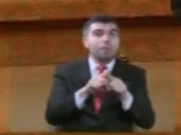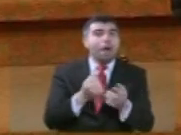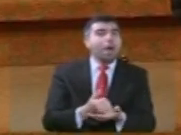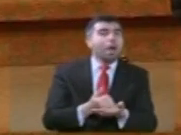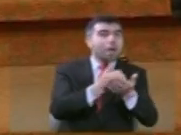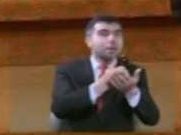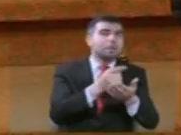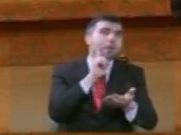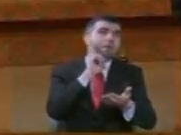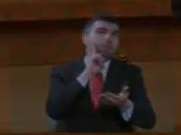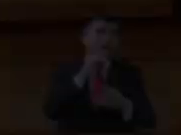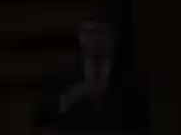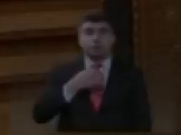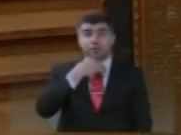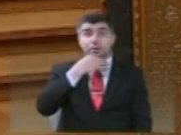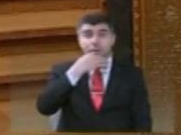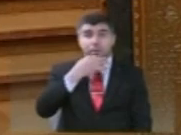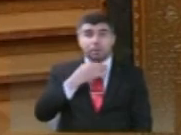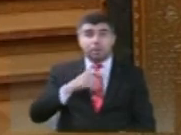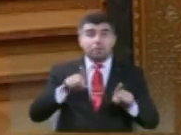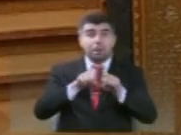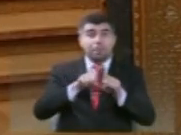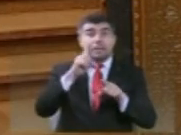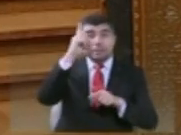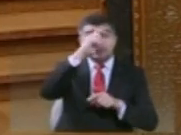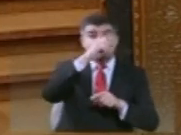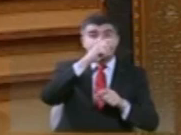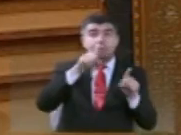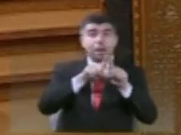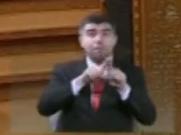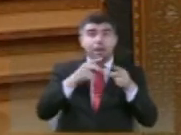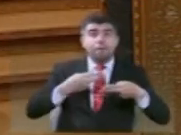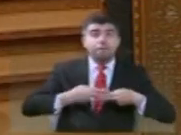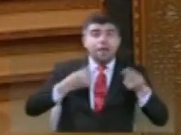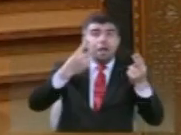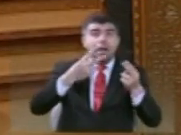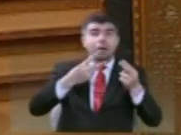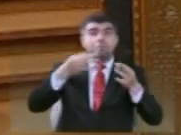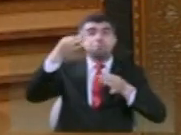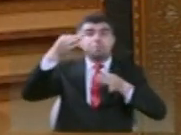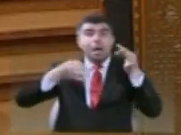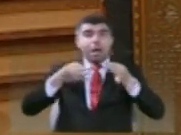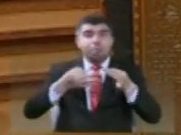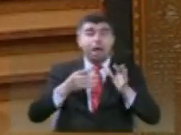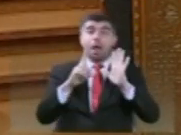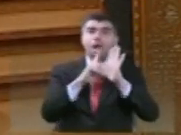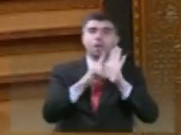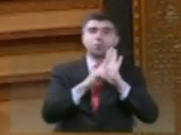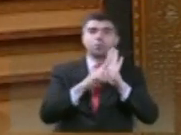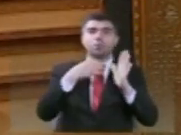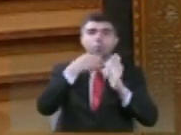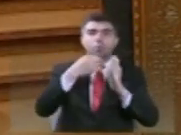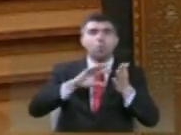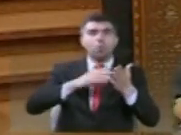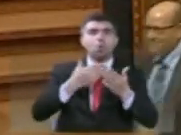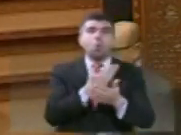من هذا الصندوق، وشكرا. الخطير هو إصدار الأحكام الجزافية غير المعقولة، لأن الموضوع يتعلق بقانون، والقانون وضعته